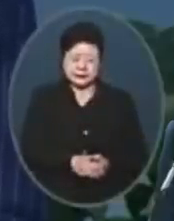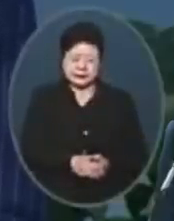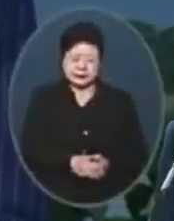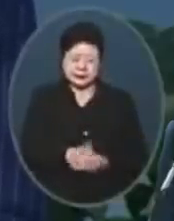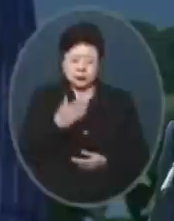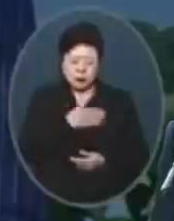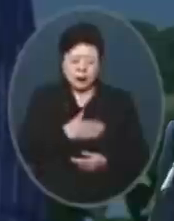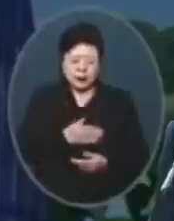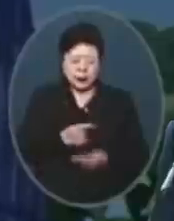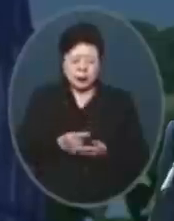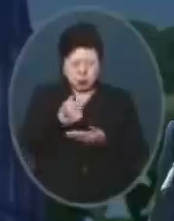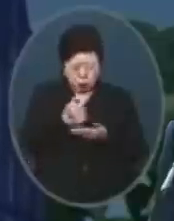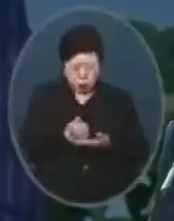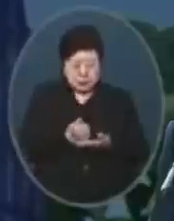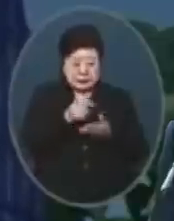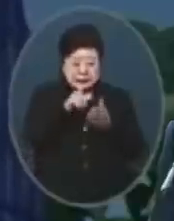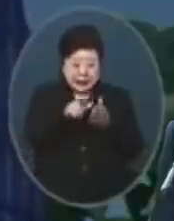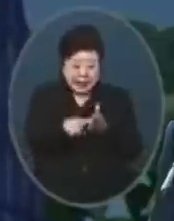몸 안에 모시고 있으면